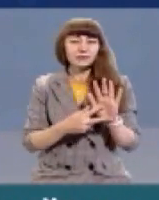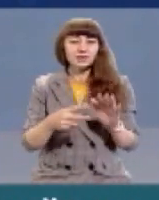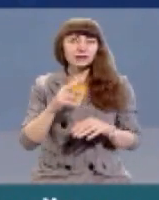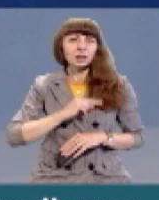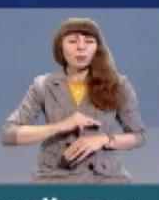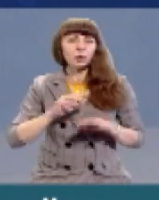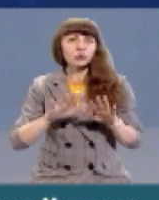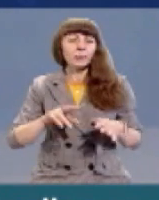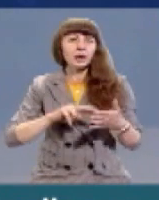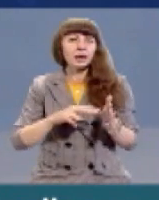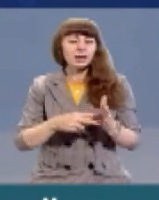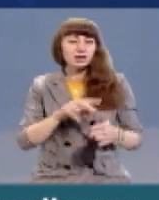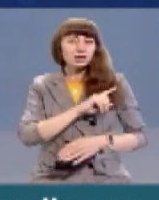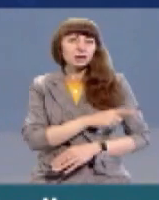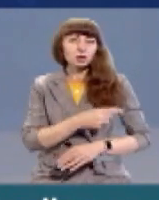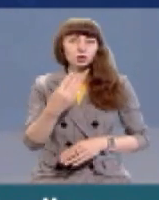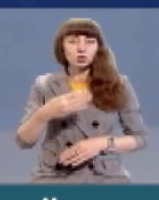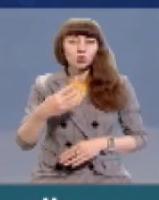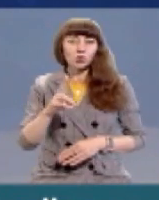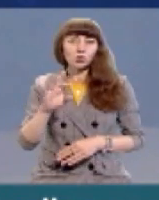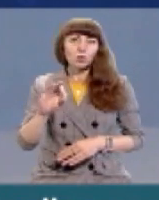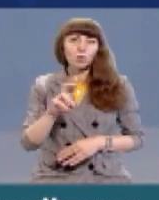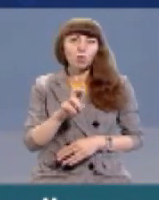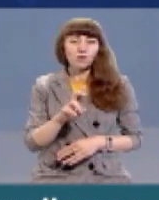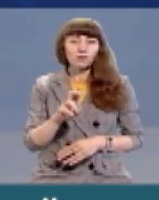мест, проектная мощность 40 кубов в час.